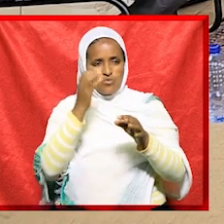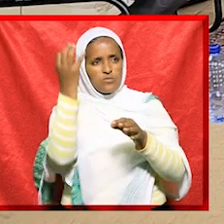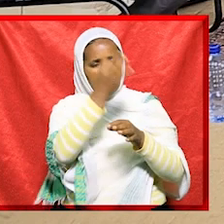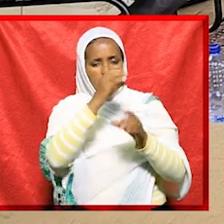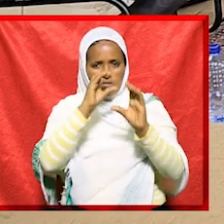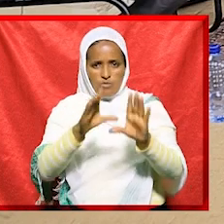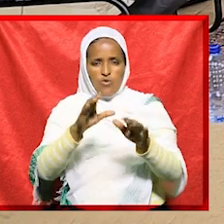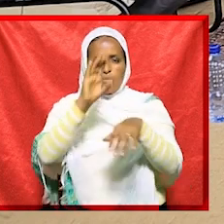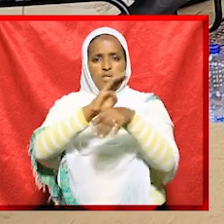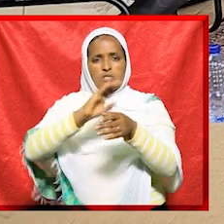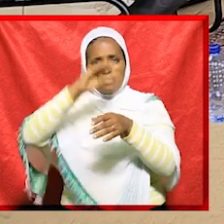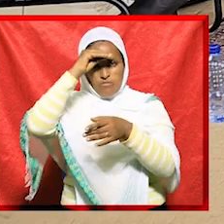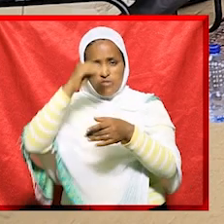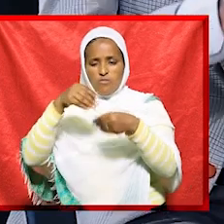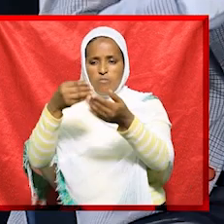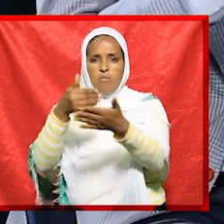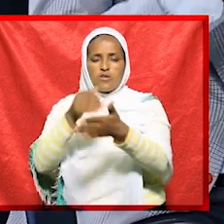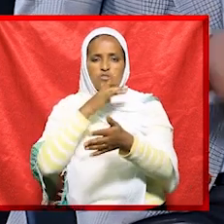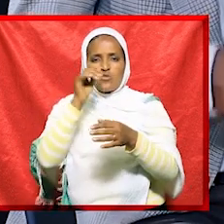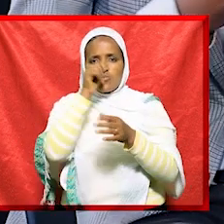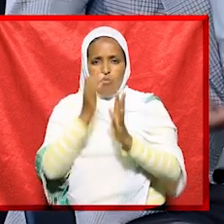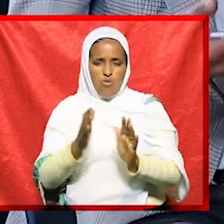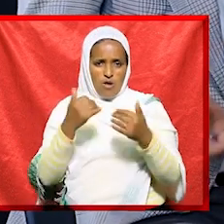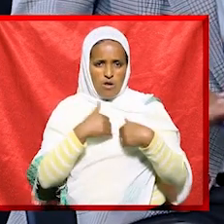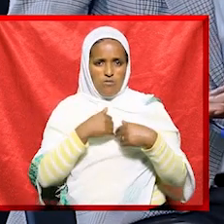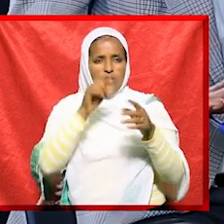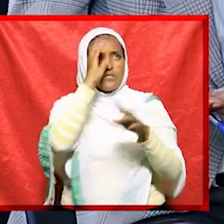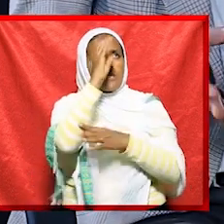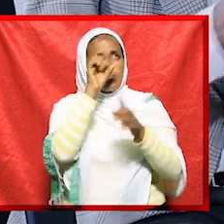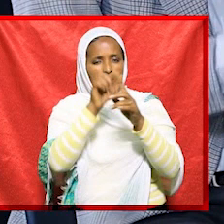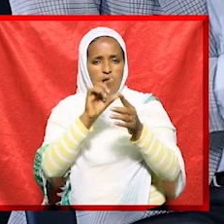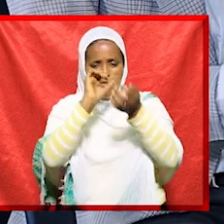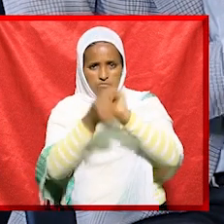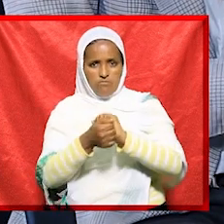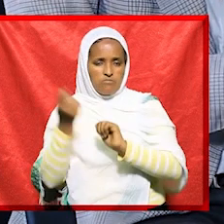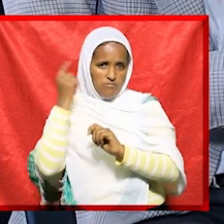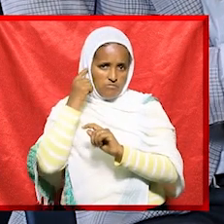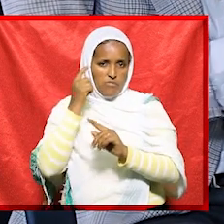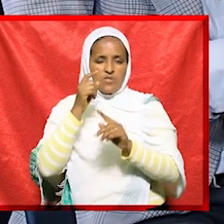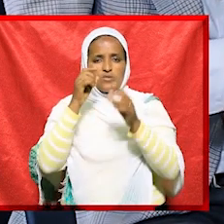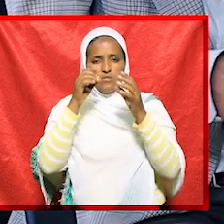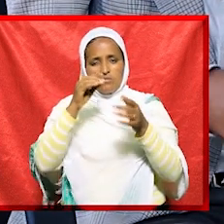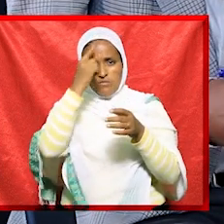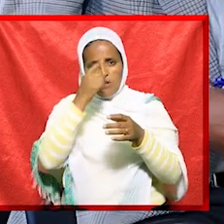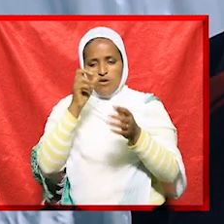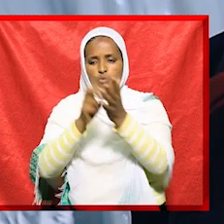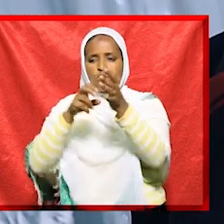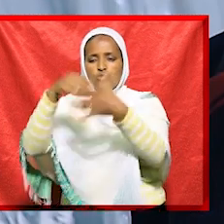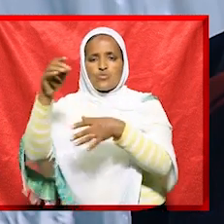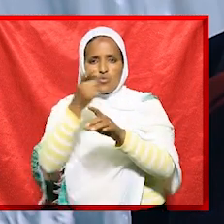ህዝብ ክርስቲያኑ አባቶች ያስተምራሉ ይሰብካሉ የቤተ ክርስቲያን ትምህርት ማድረሳቸው ኢትዮጵያውያን አሉ አሁን ክርስቲያኑ ቃለ ወንጌል ተምሮ ይለወጣል ብለን